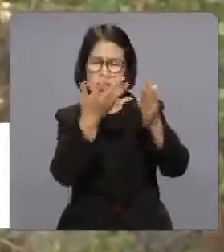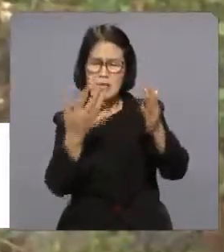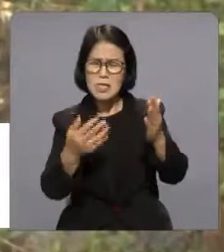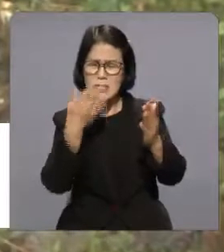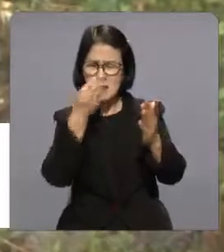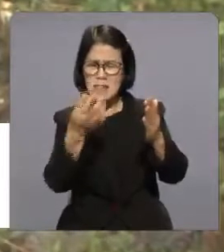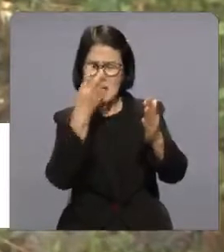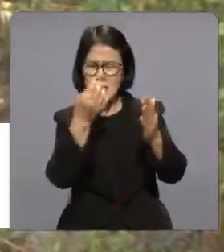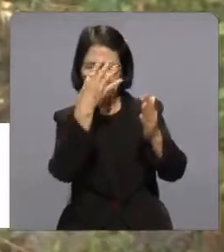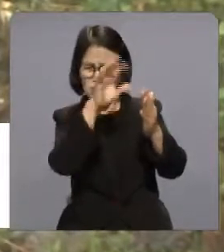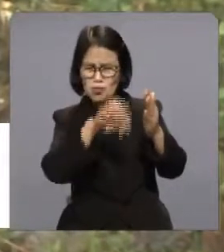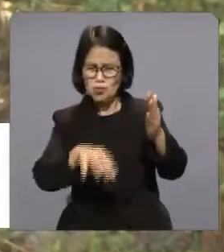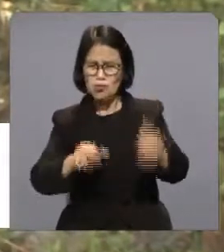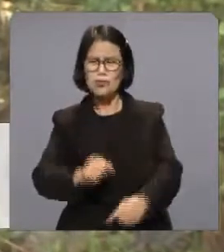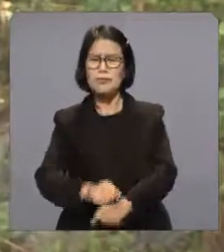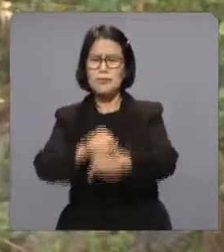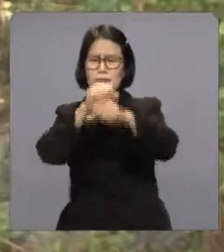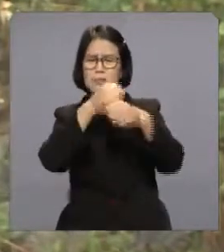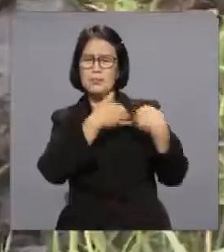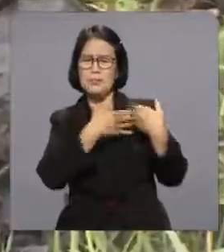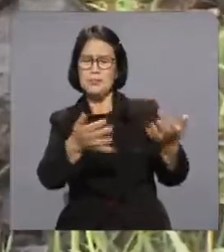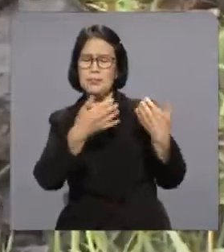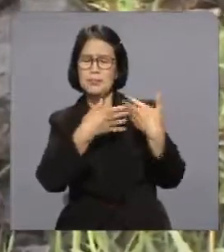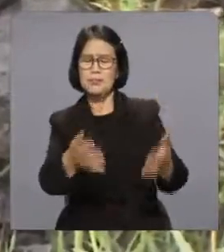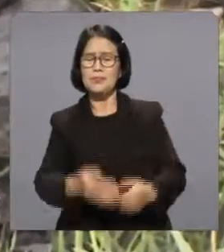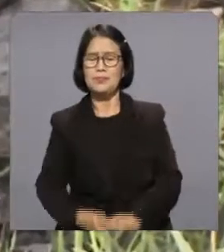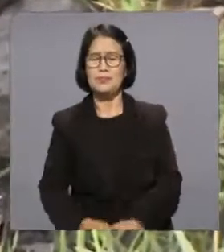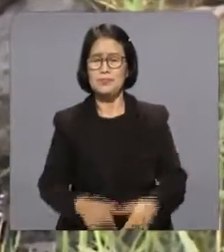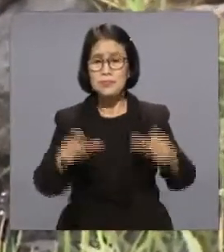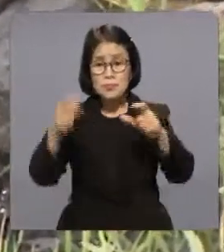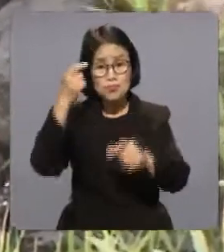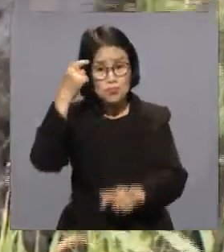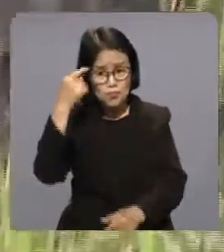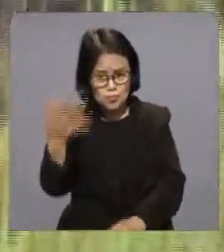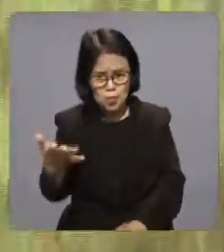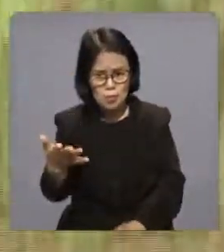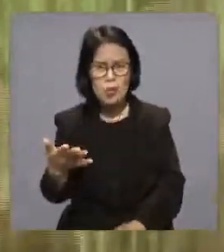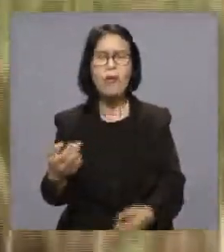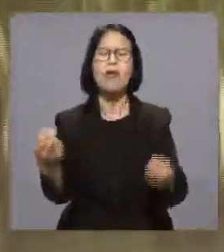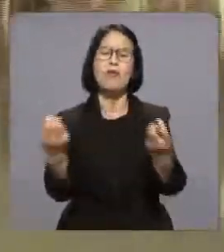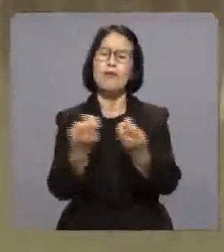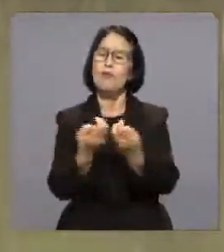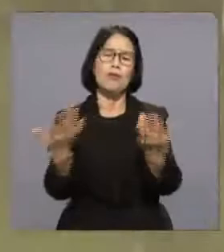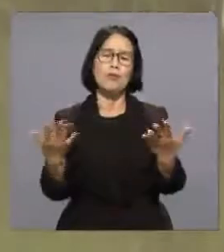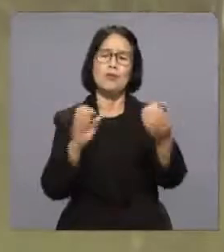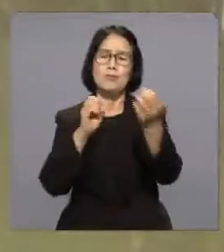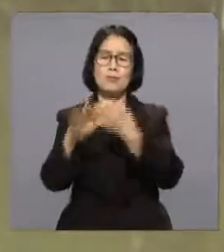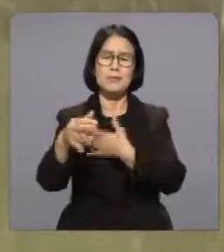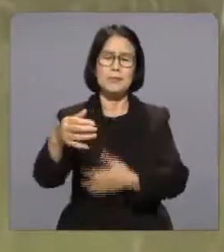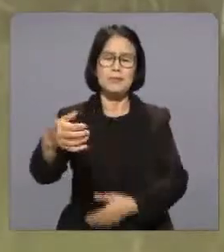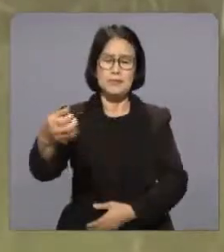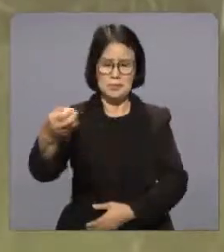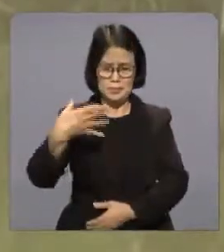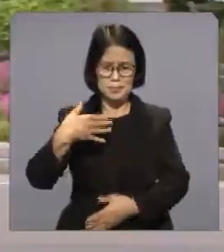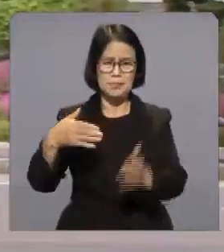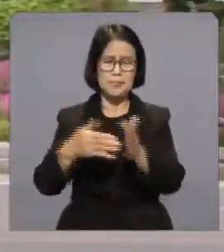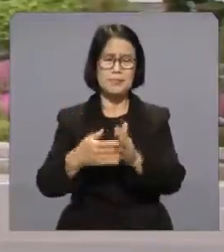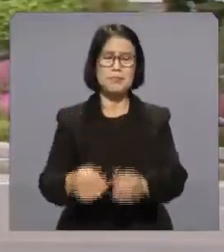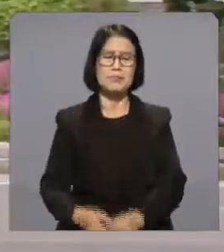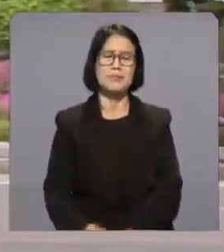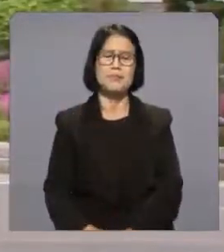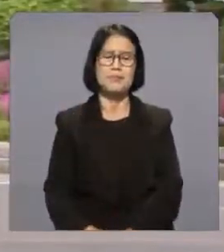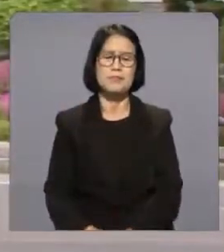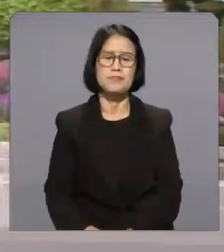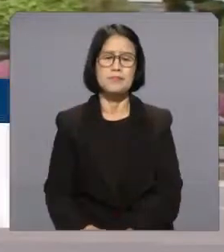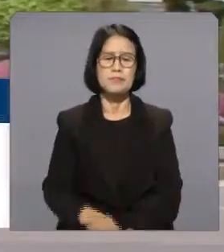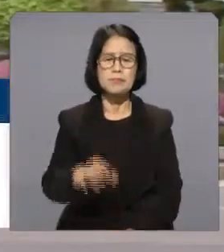쓰레기 더미가 방치돼 있습니다. 지자체에 물어보자 어쩔 수 없다는 답변이 돌아옵니다. 아직